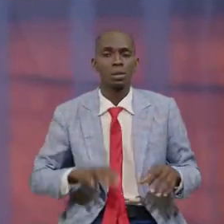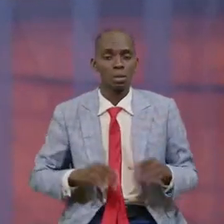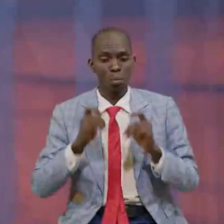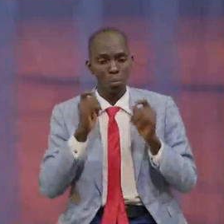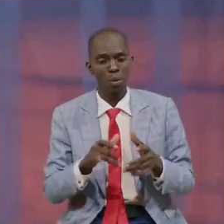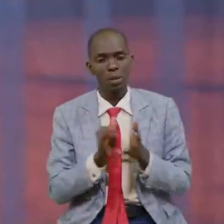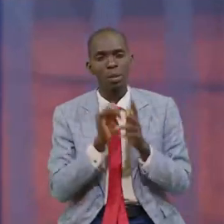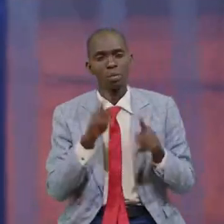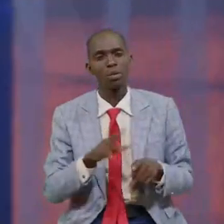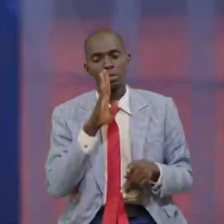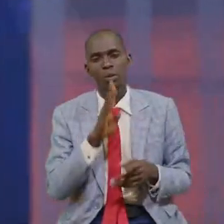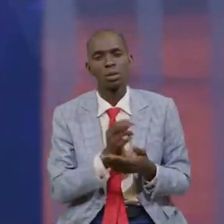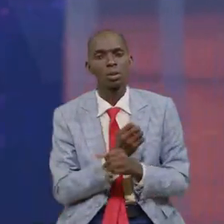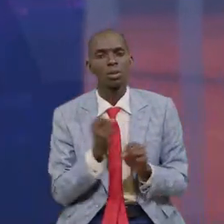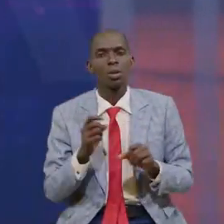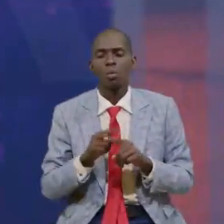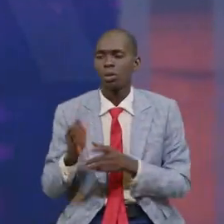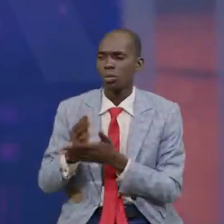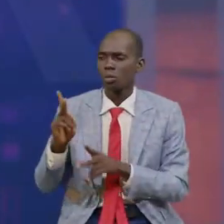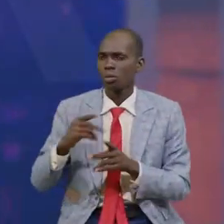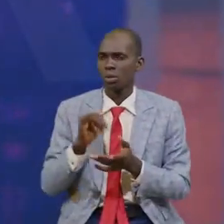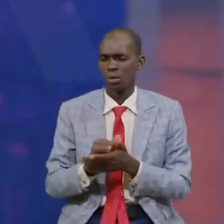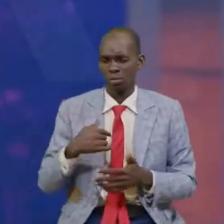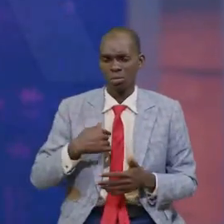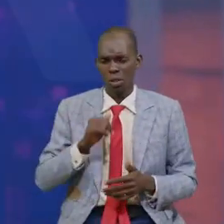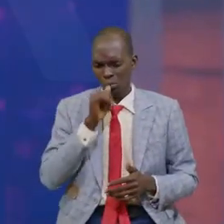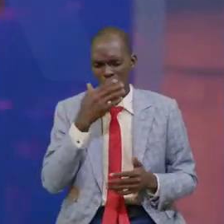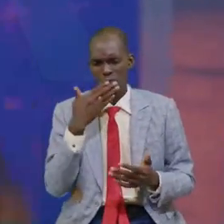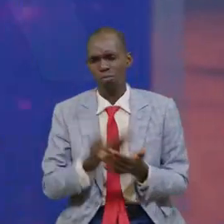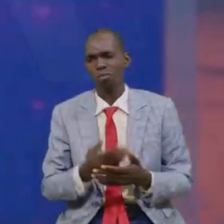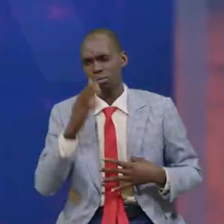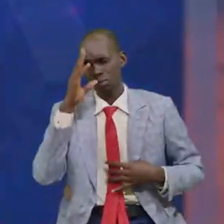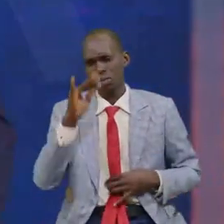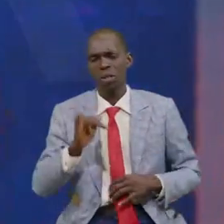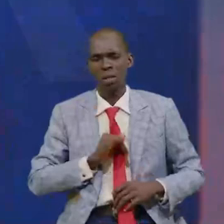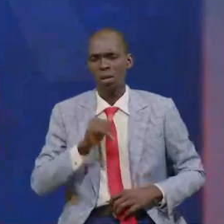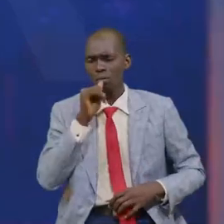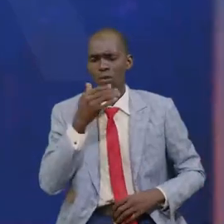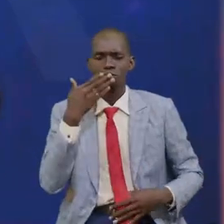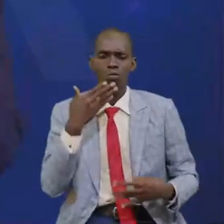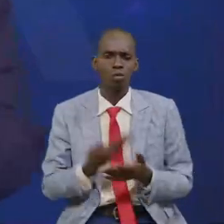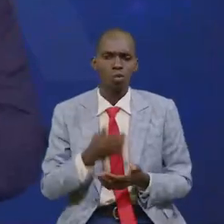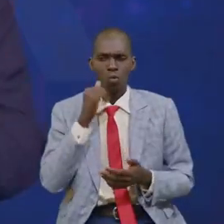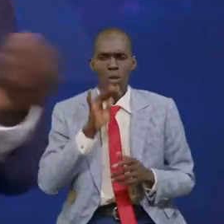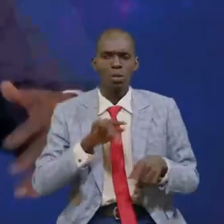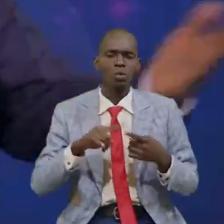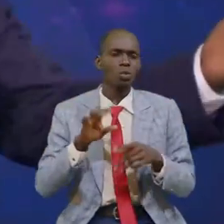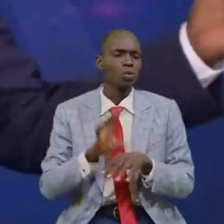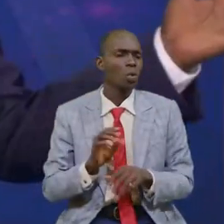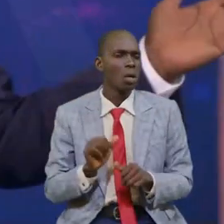sauvé. Maintenant, quand ceux-là qui disent, « Oh, j'ai un bon homme, je suis une bonne femme, je vais à l'église toute ma vie, je